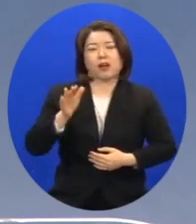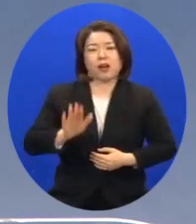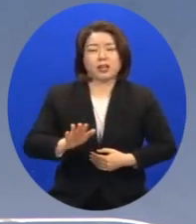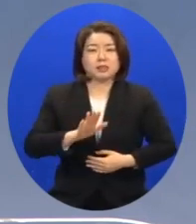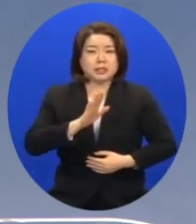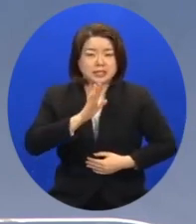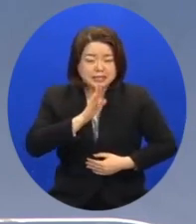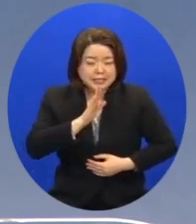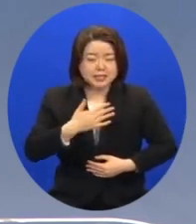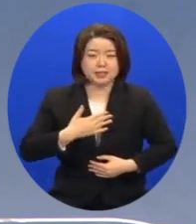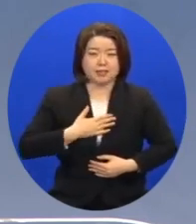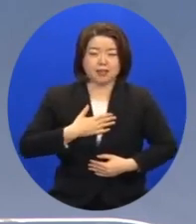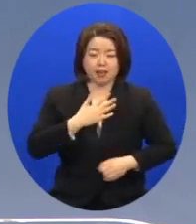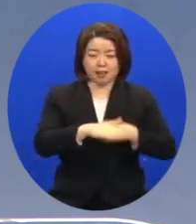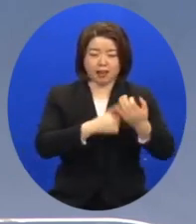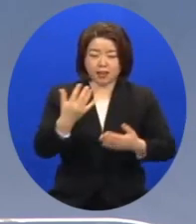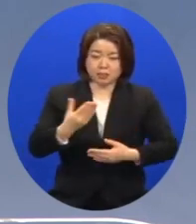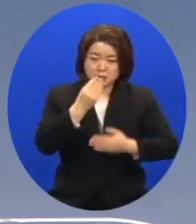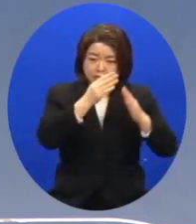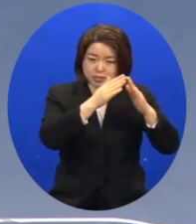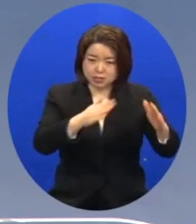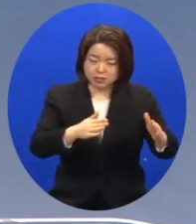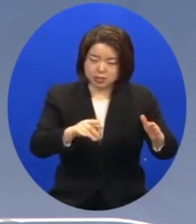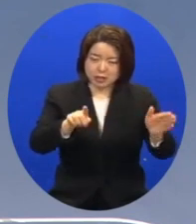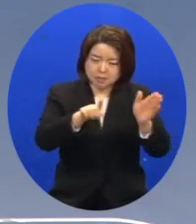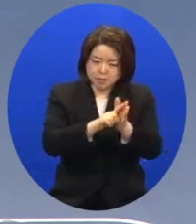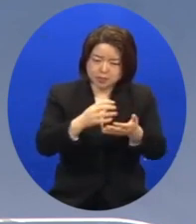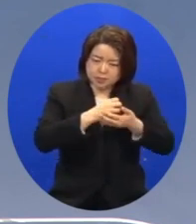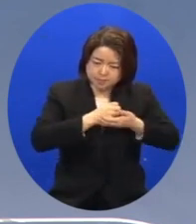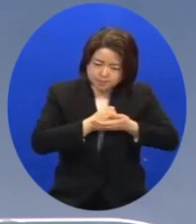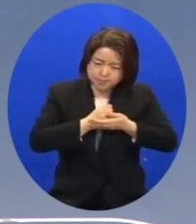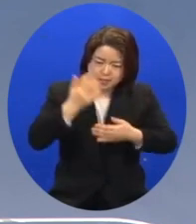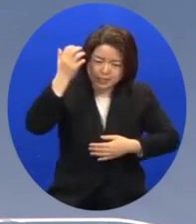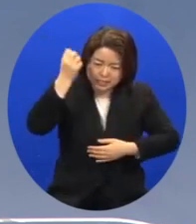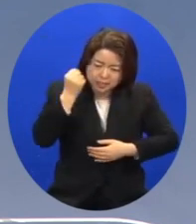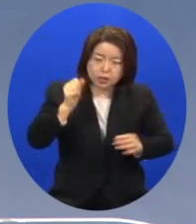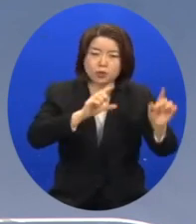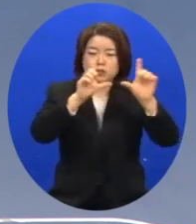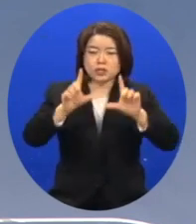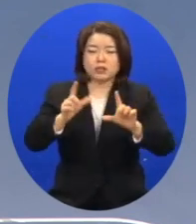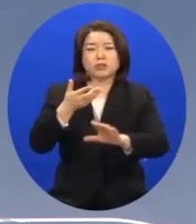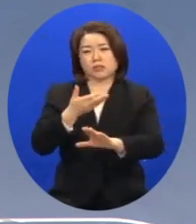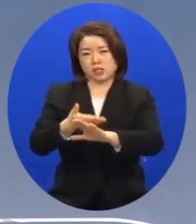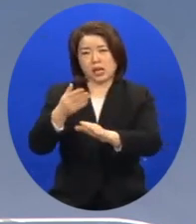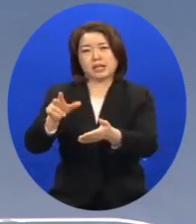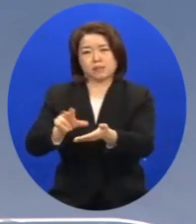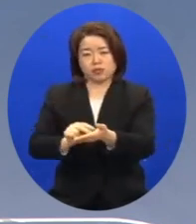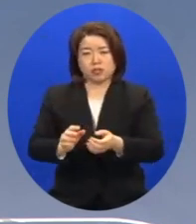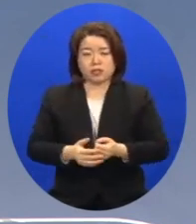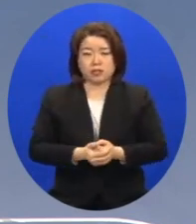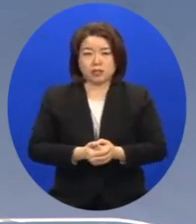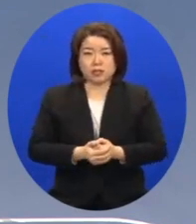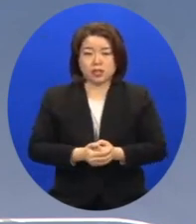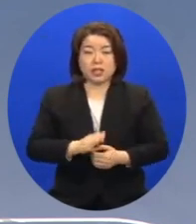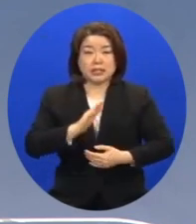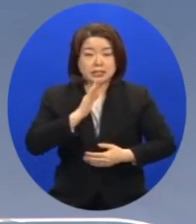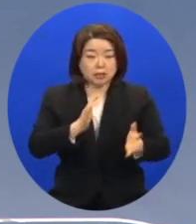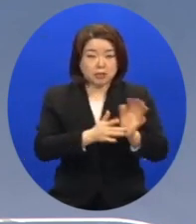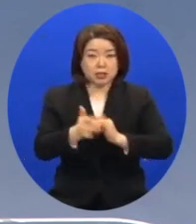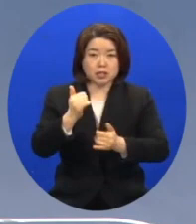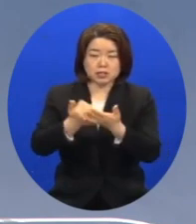성전이라고 믿고 사는 것은 다른 문제예요 여러분이 정말 예수님을 바라보게